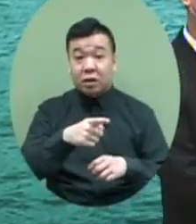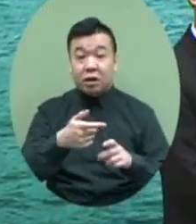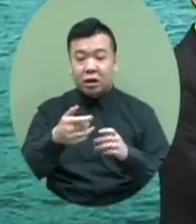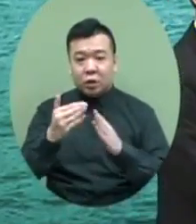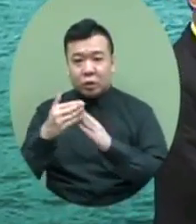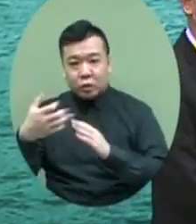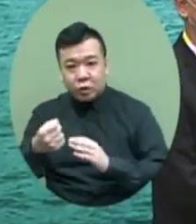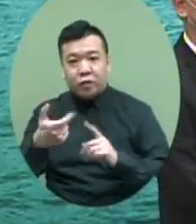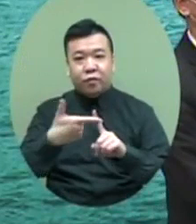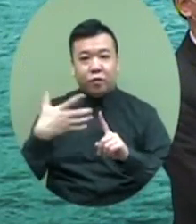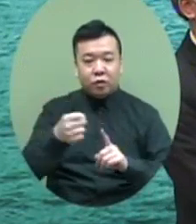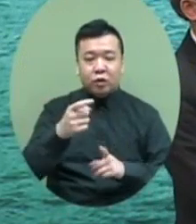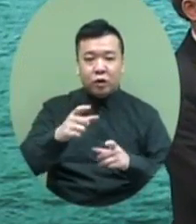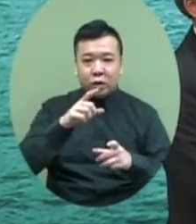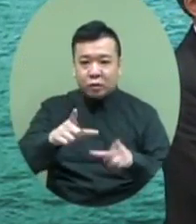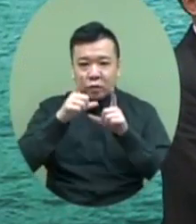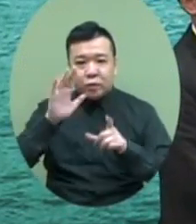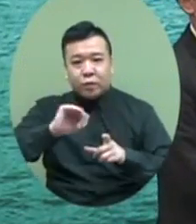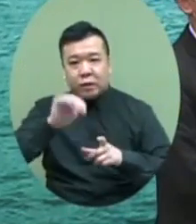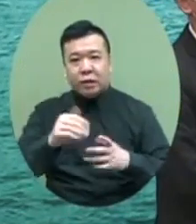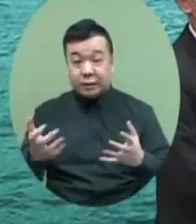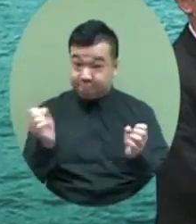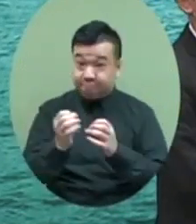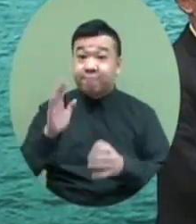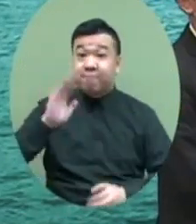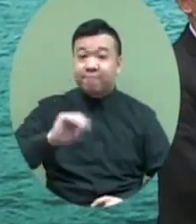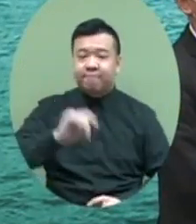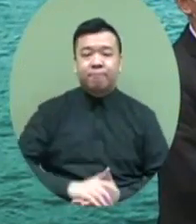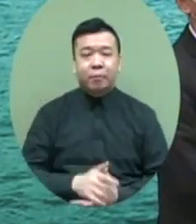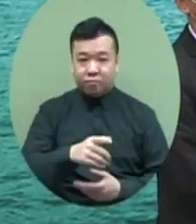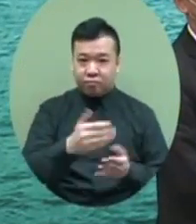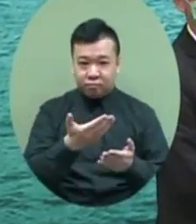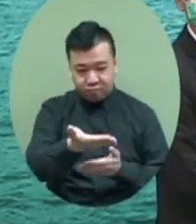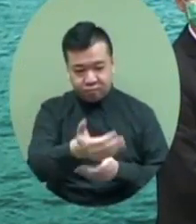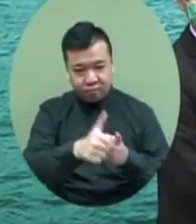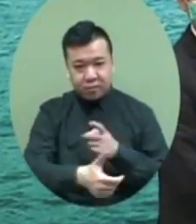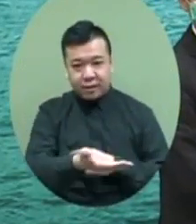長都要答大家幾條問題啦。咁我哋就前邊先啦。